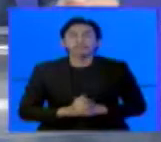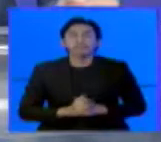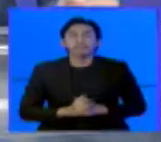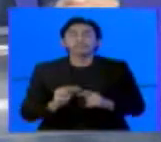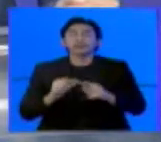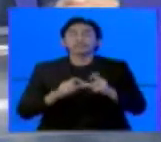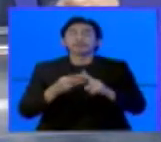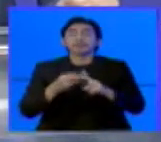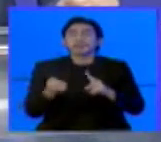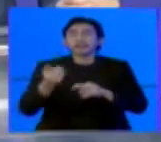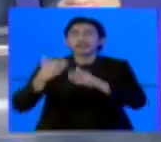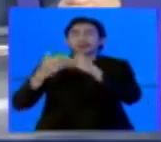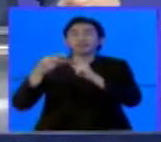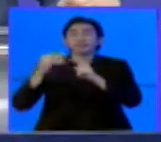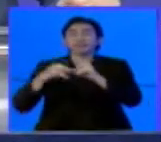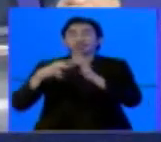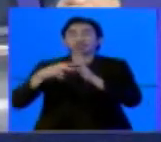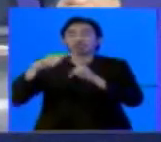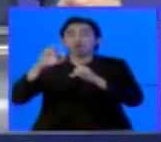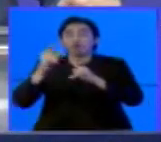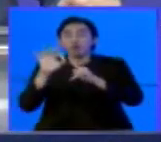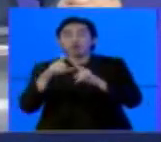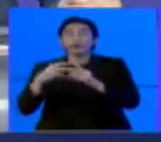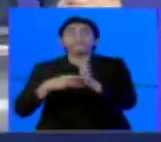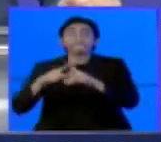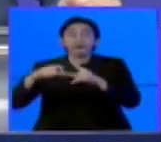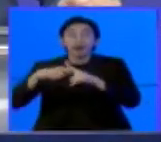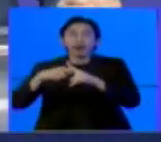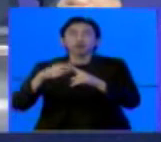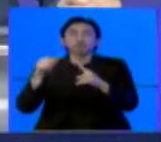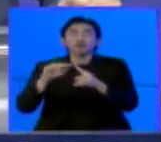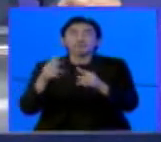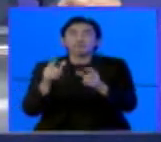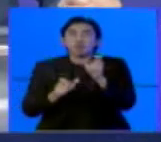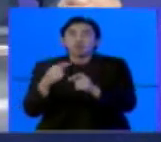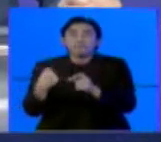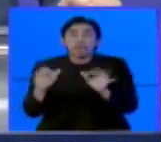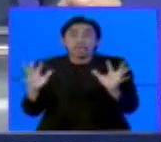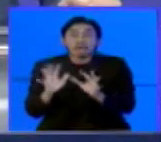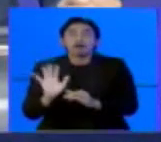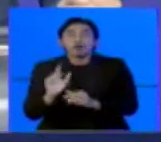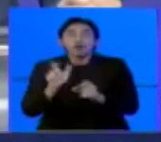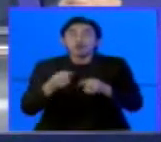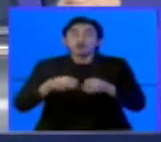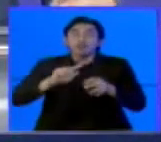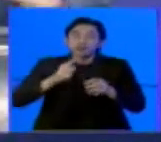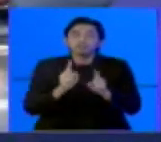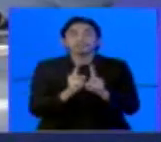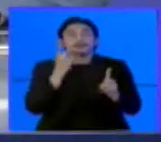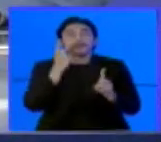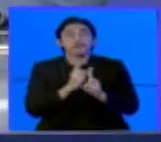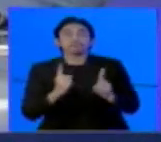Hai pembatasan sosial diterapkan di pasar tradisional bintorodemak untuk menghindari penumpukan pembeli para pedagang